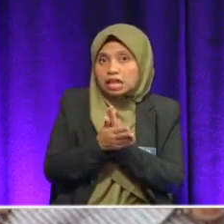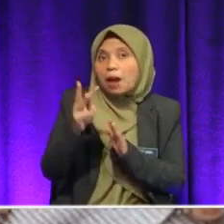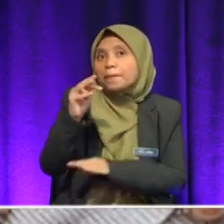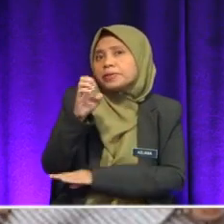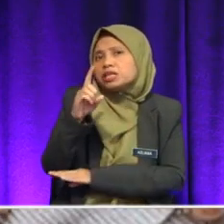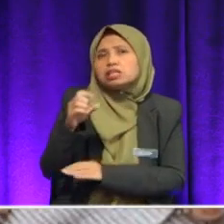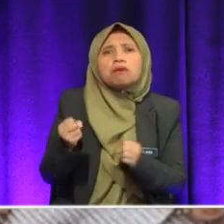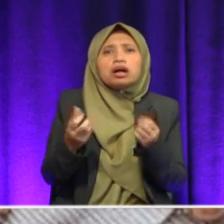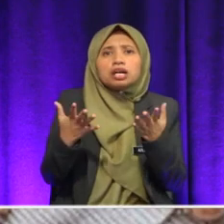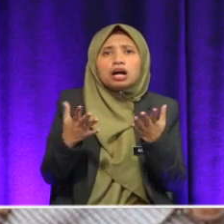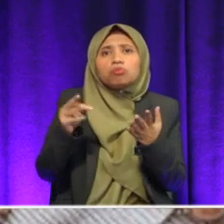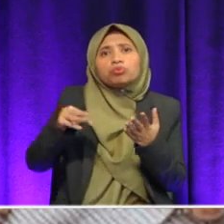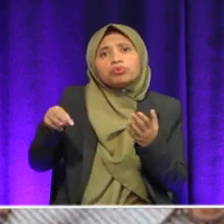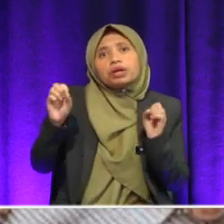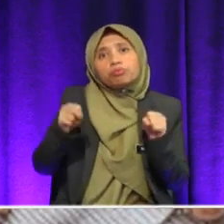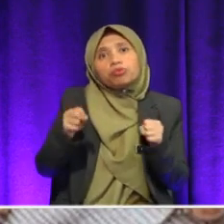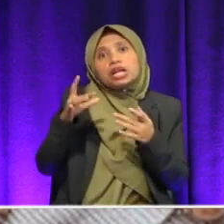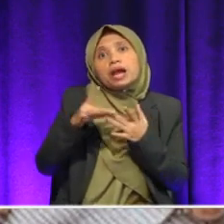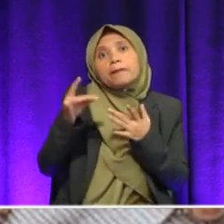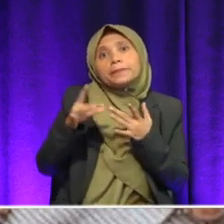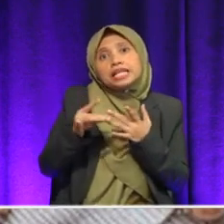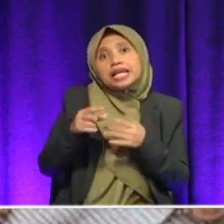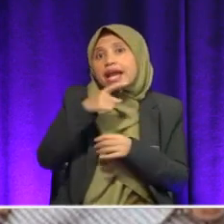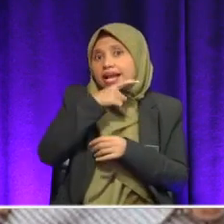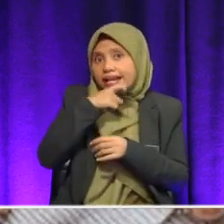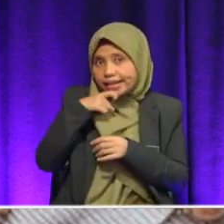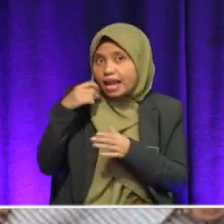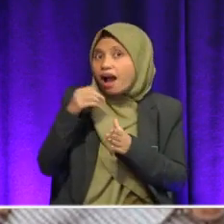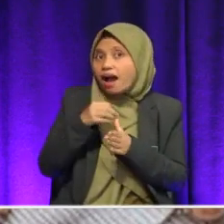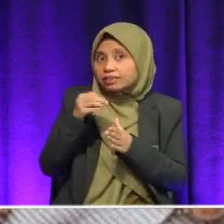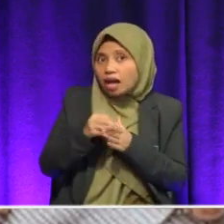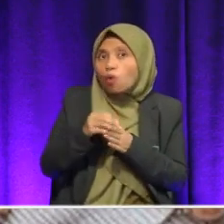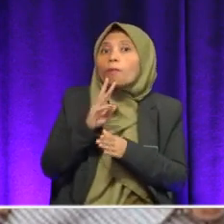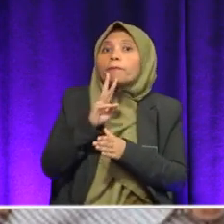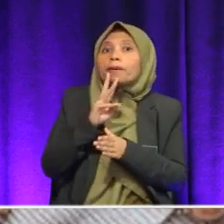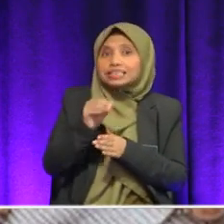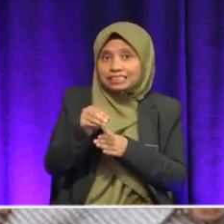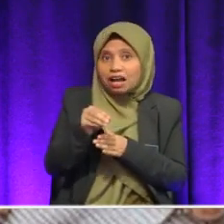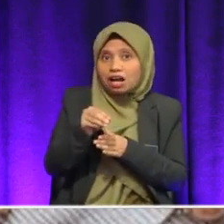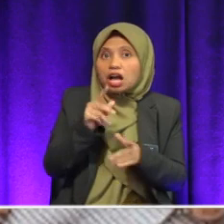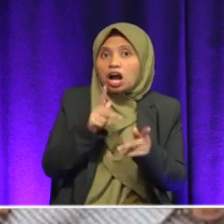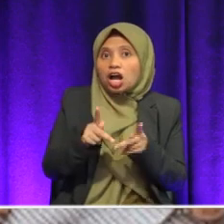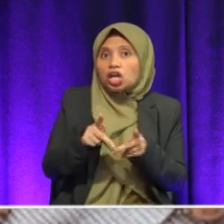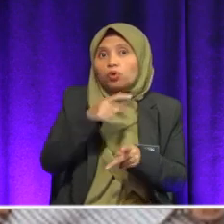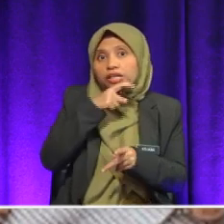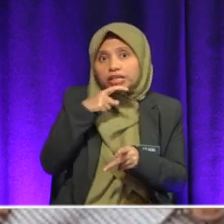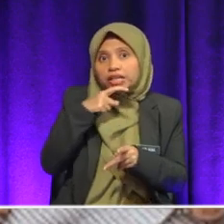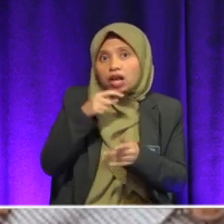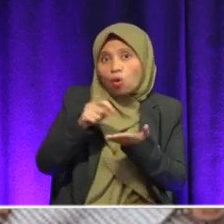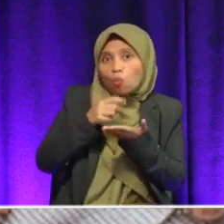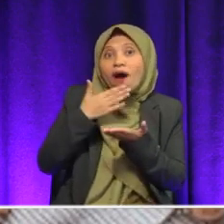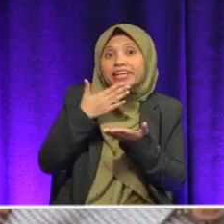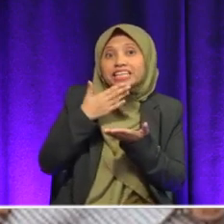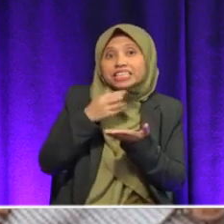sangat banyak murid-murid boleh sama adik meja itu kering ataupun media yang basah Kalau meja pensil warna